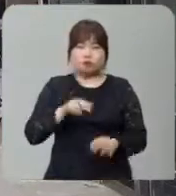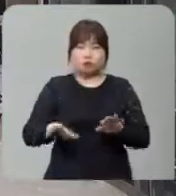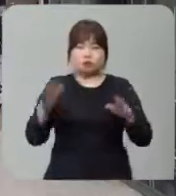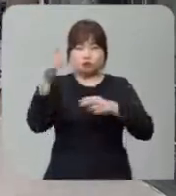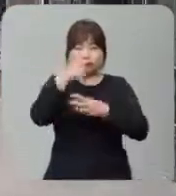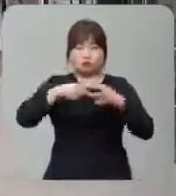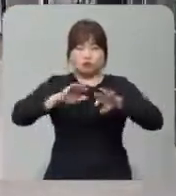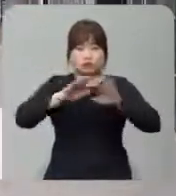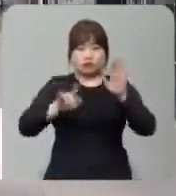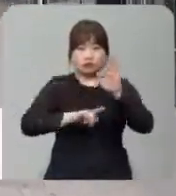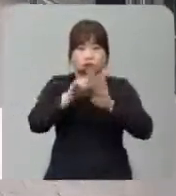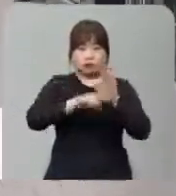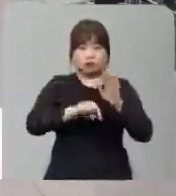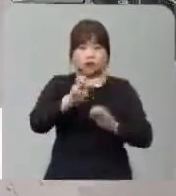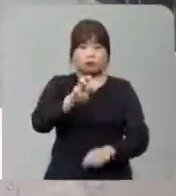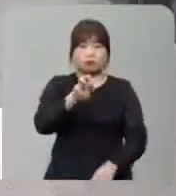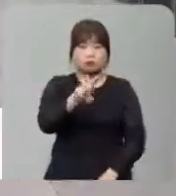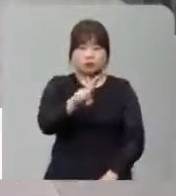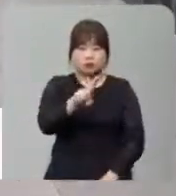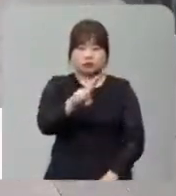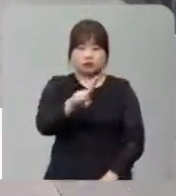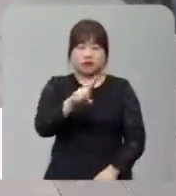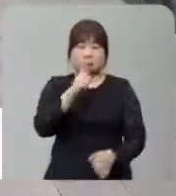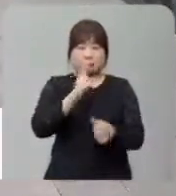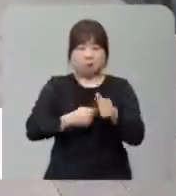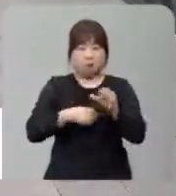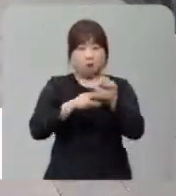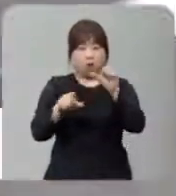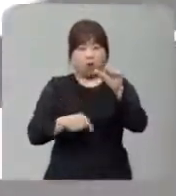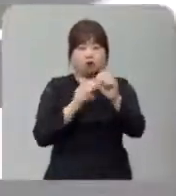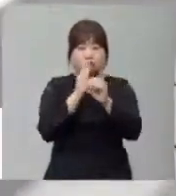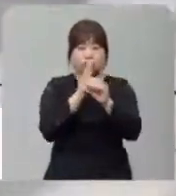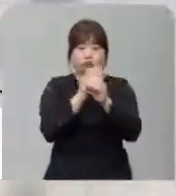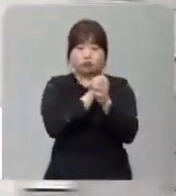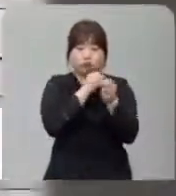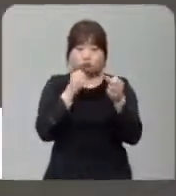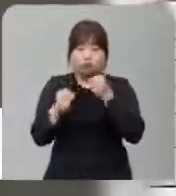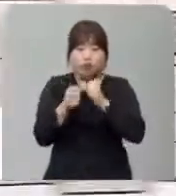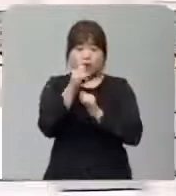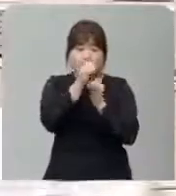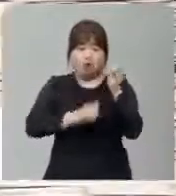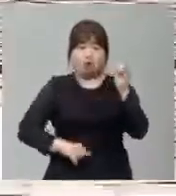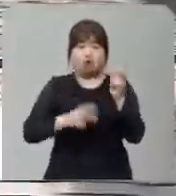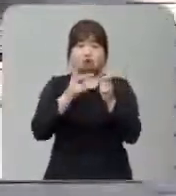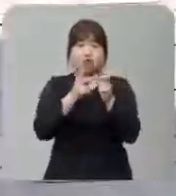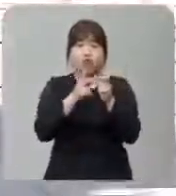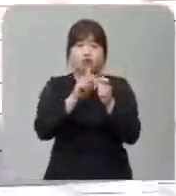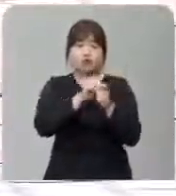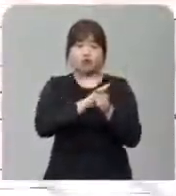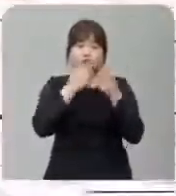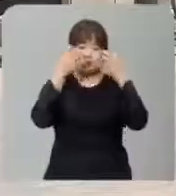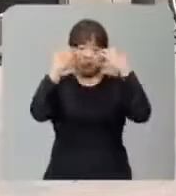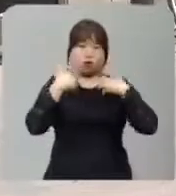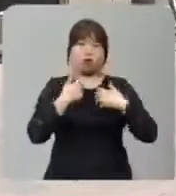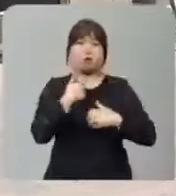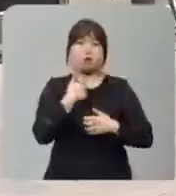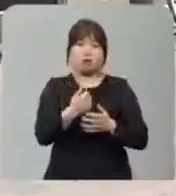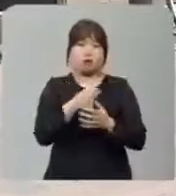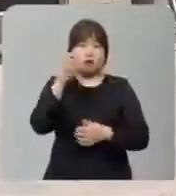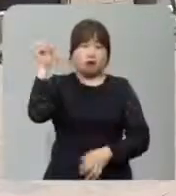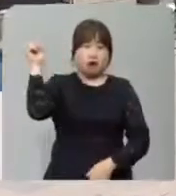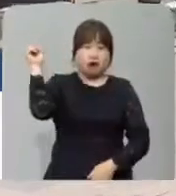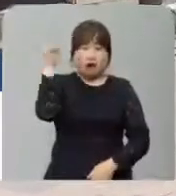최고기온은 31.3 도 까지 올라 5월 중순 기록 가운데 역대 2번째로 높았습니다 짜리 더 얻어서